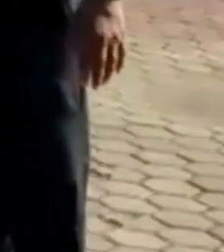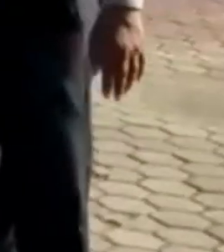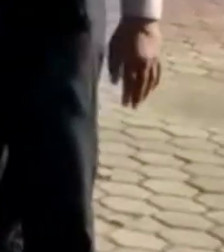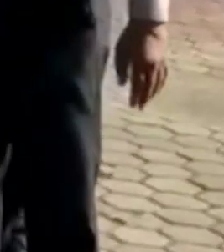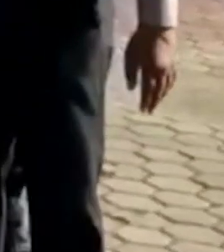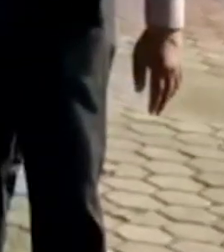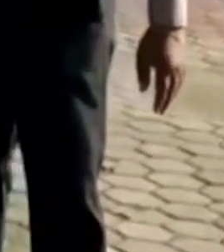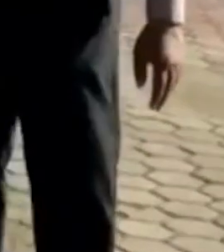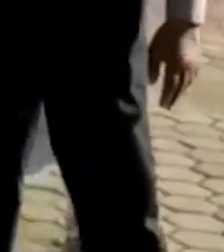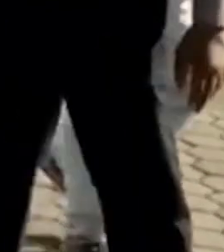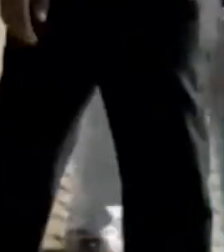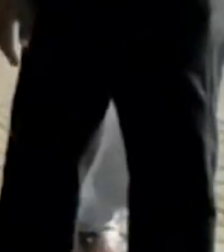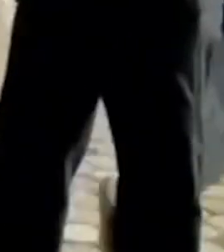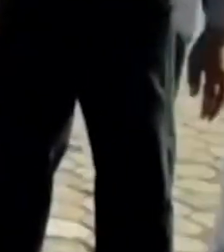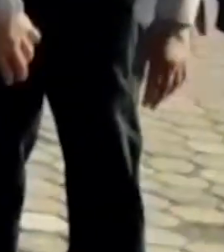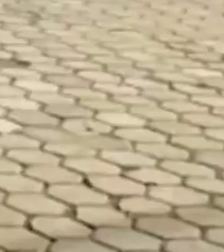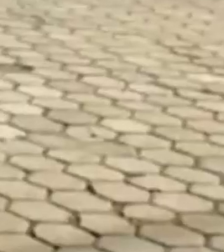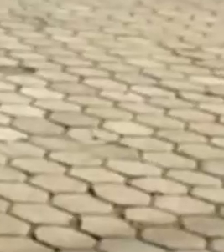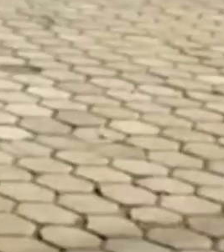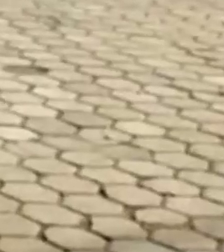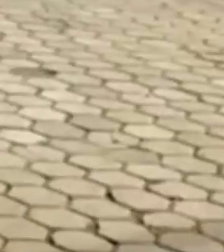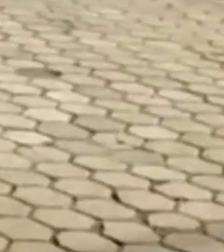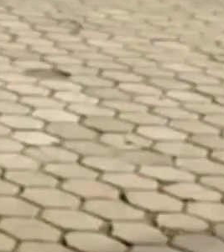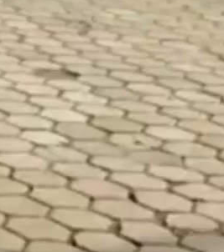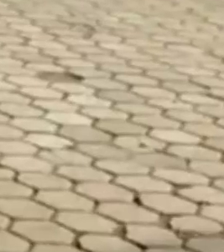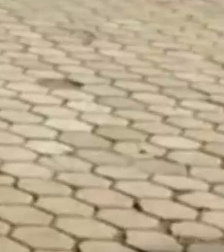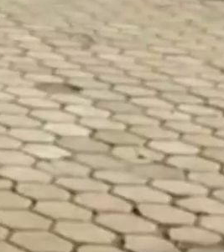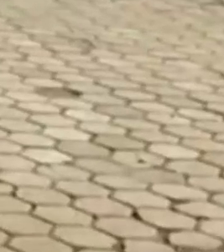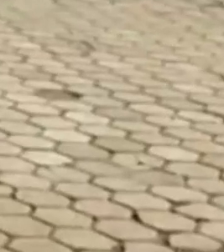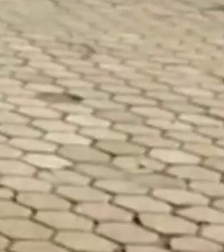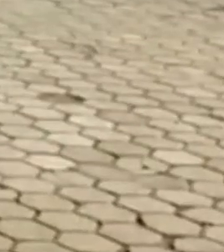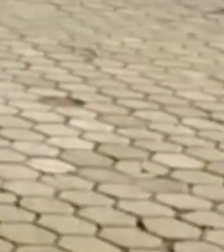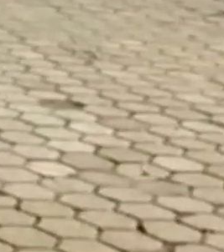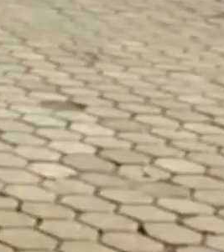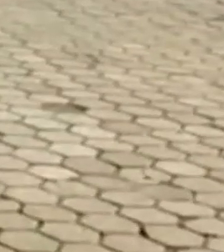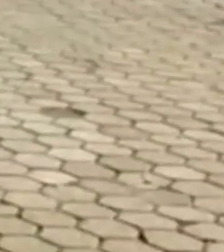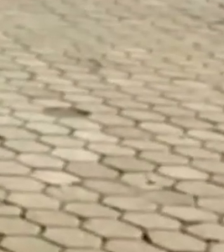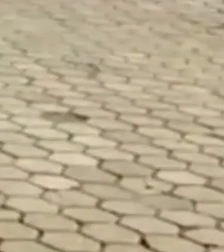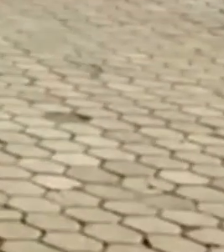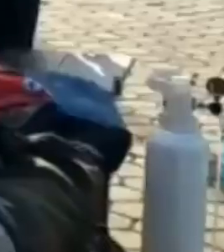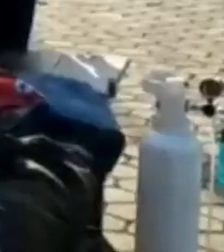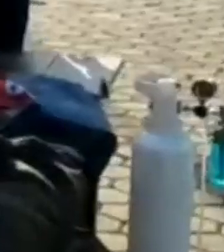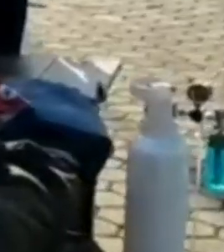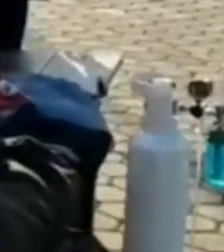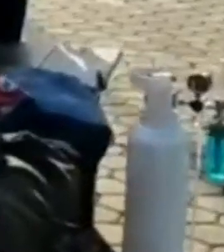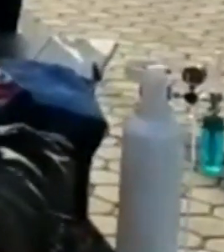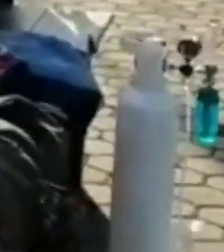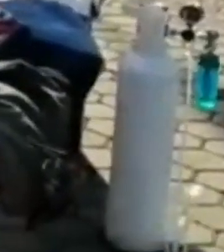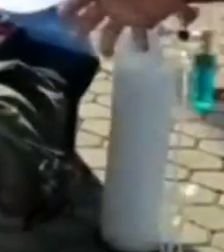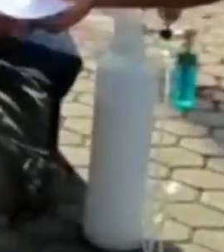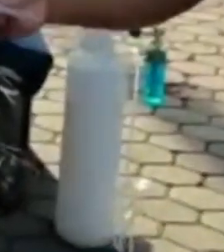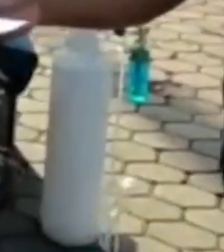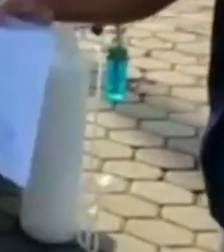identitas mereka dari rekaman kamera CCTV aksi pencurian mobil ambulans direncanakan kedua pelaku setelah melakukan